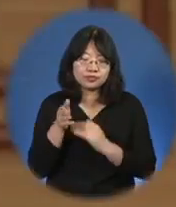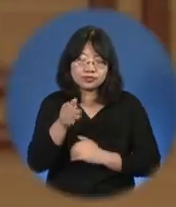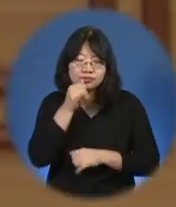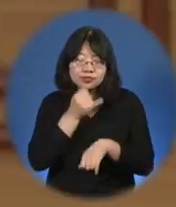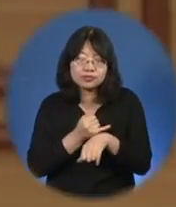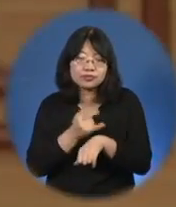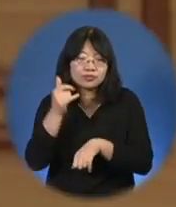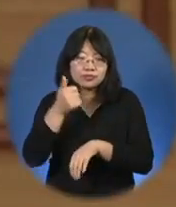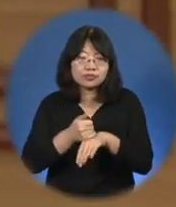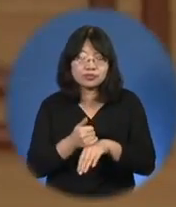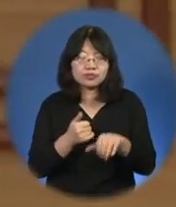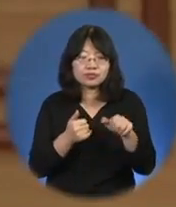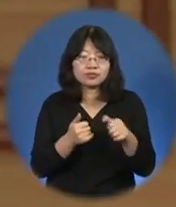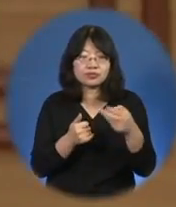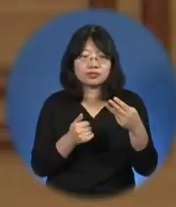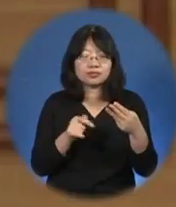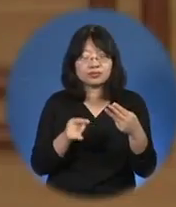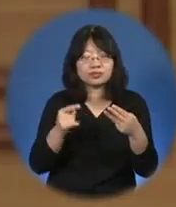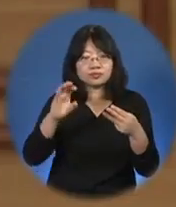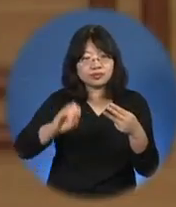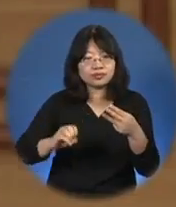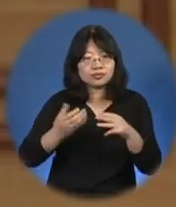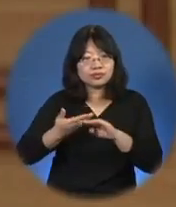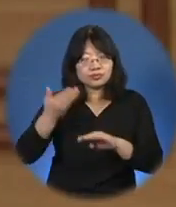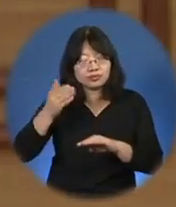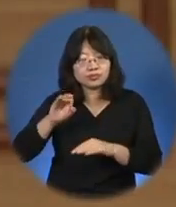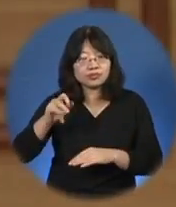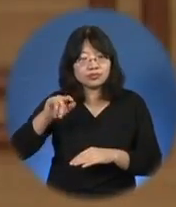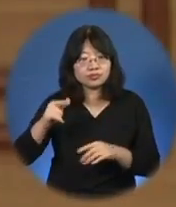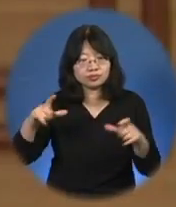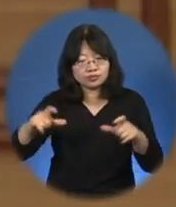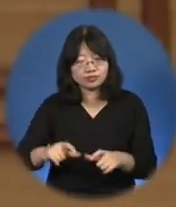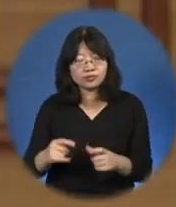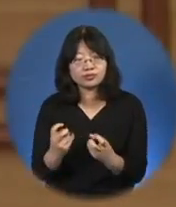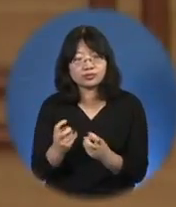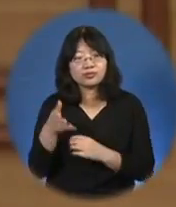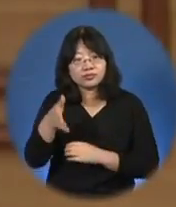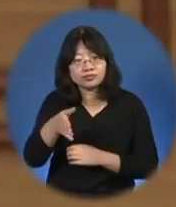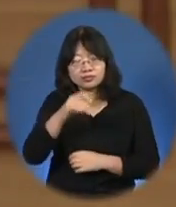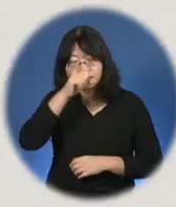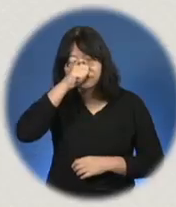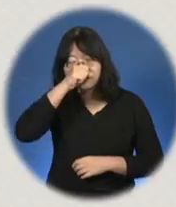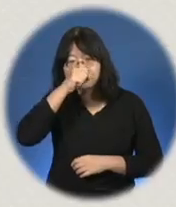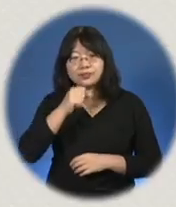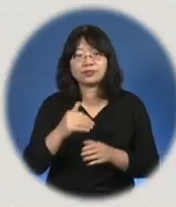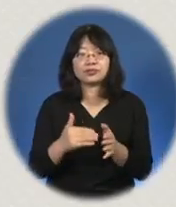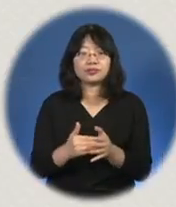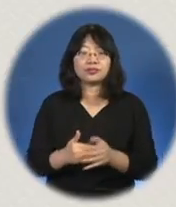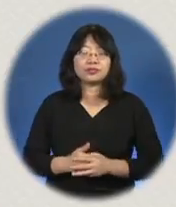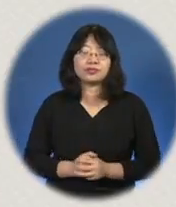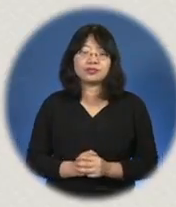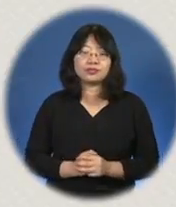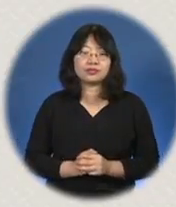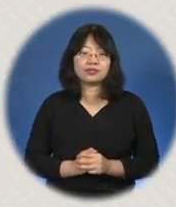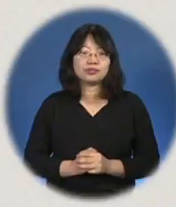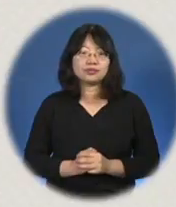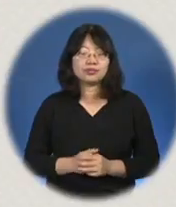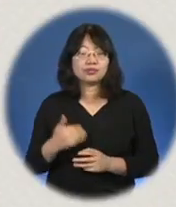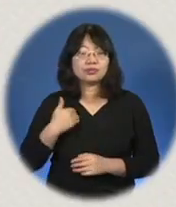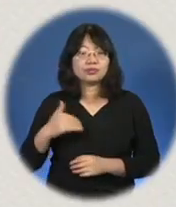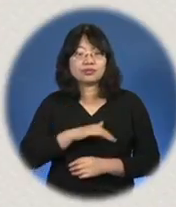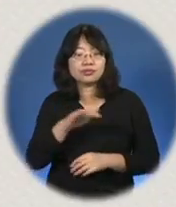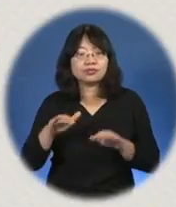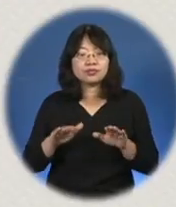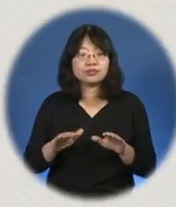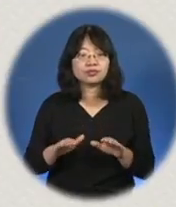이제 53% 넘는 숫자가 원전을 축소하는 방향으로 가는 게 좋겠다 이렇게 의견을 주셨습니다. 저희가